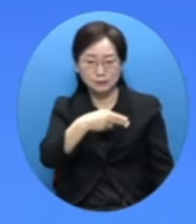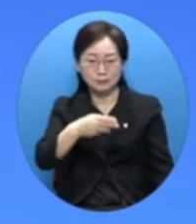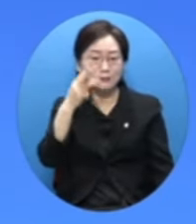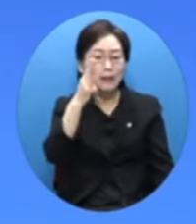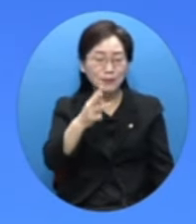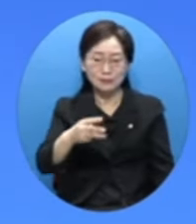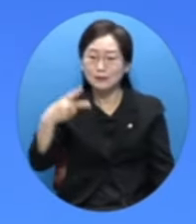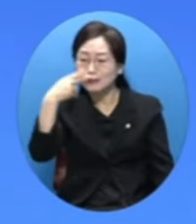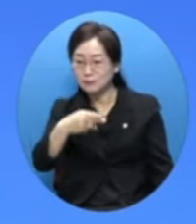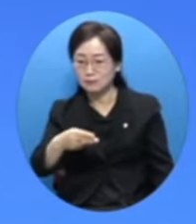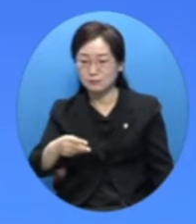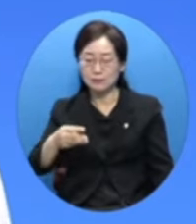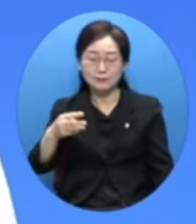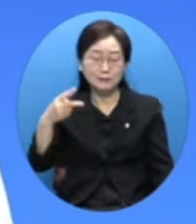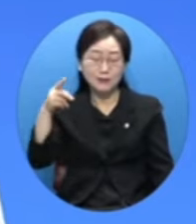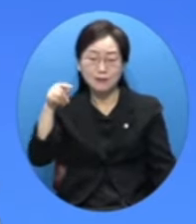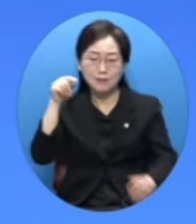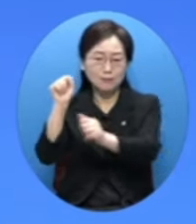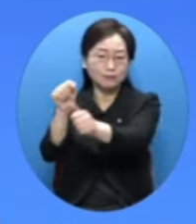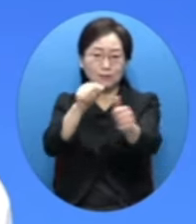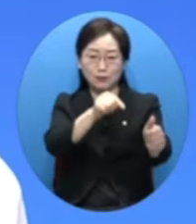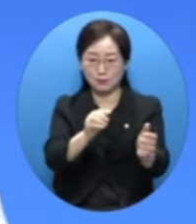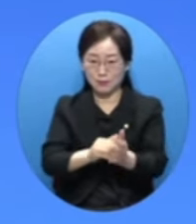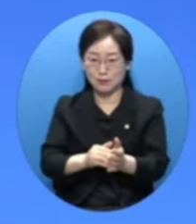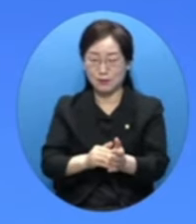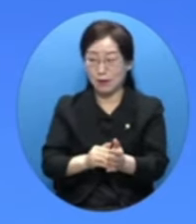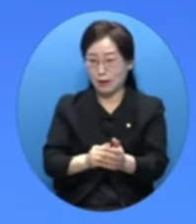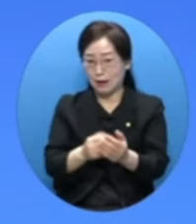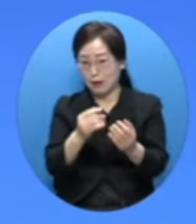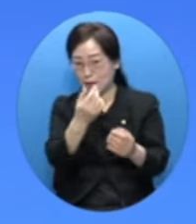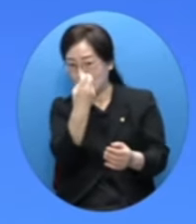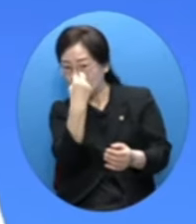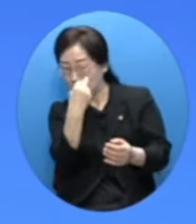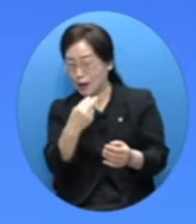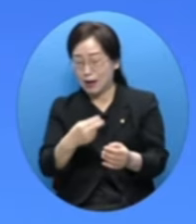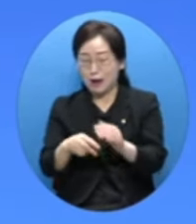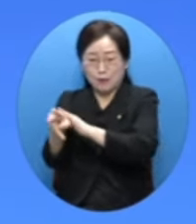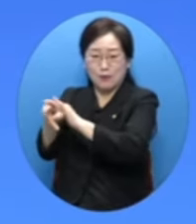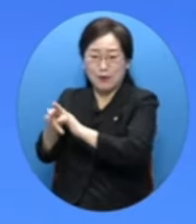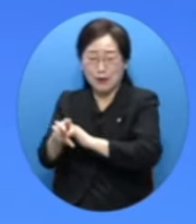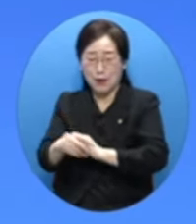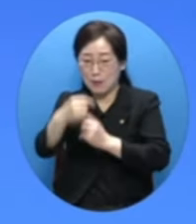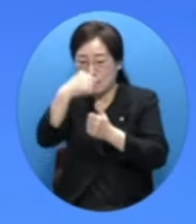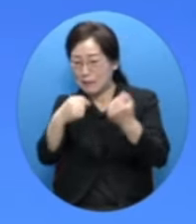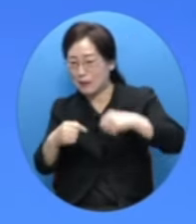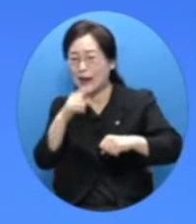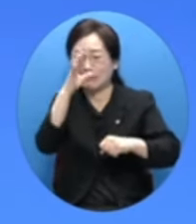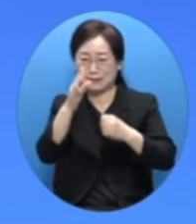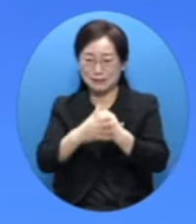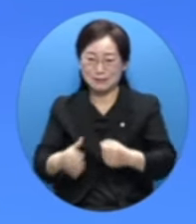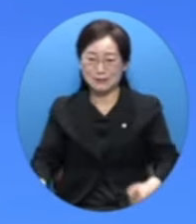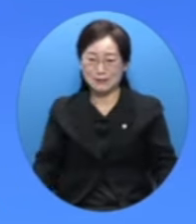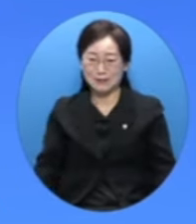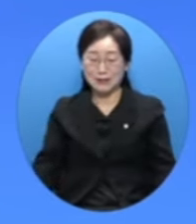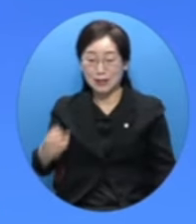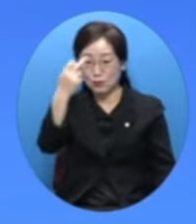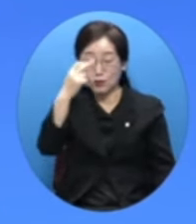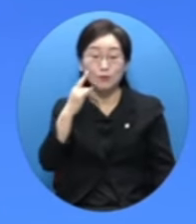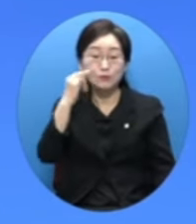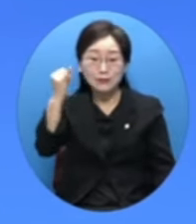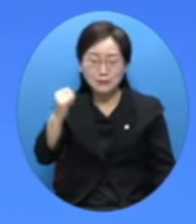그래서 도망댕겨야 됐어요. 목사님 명령 불복종하면 또 안 되니까. 근데 그 최수실 목사님